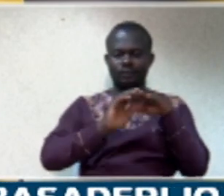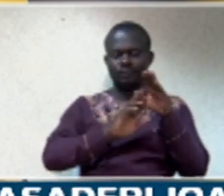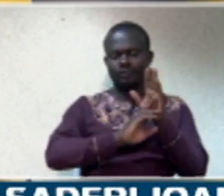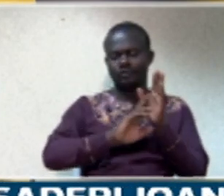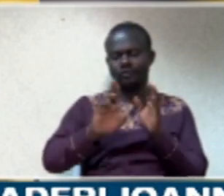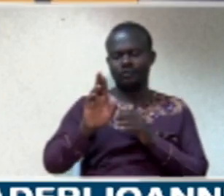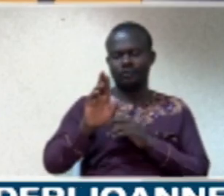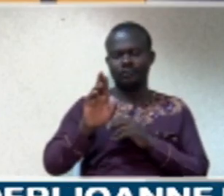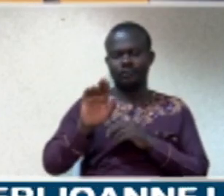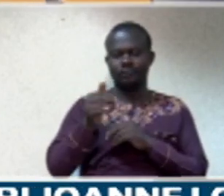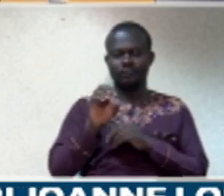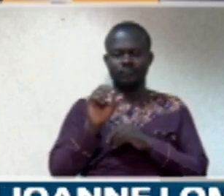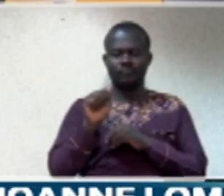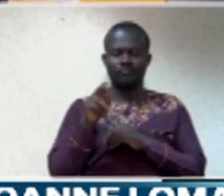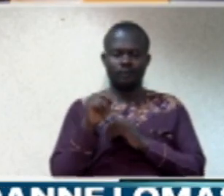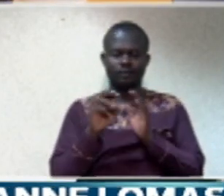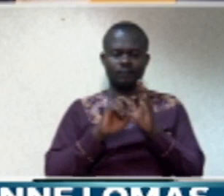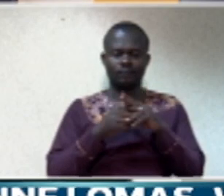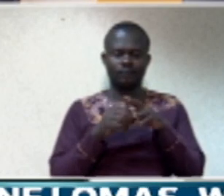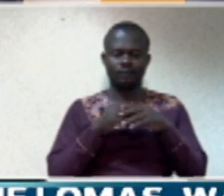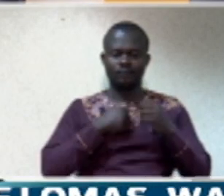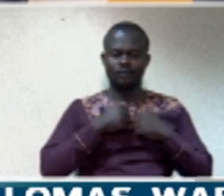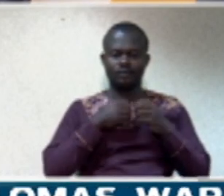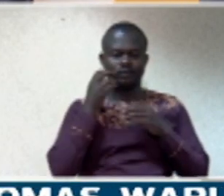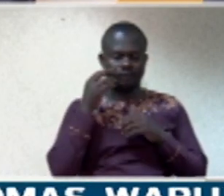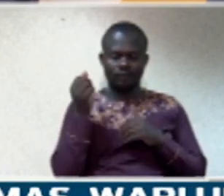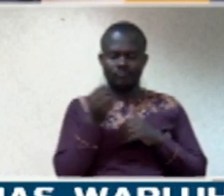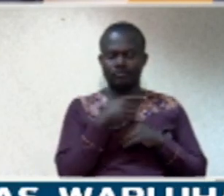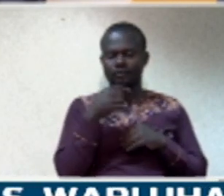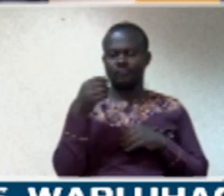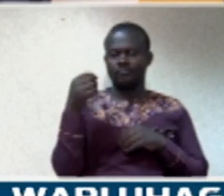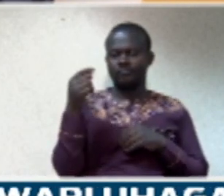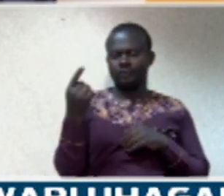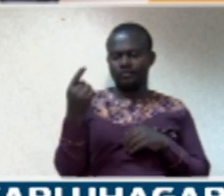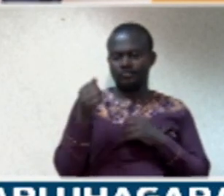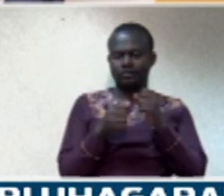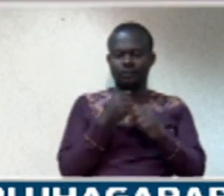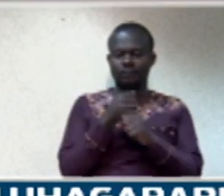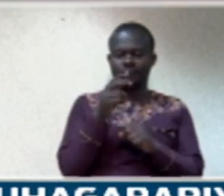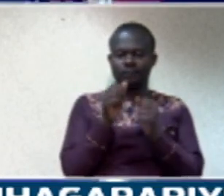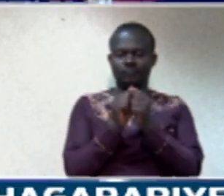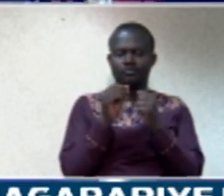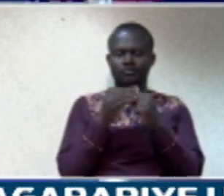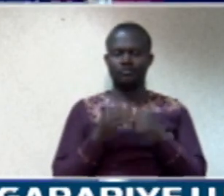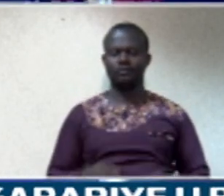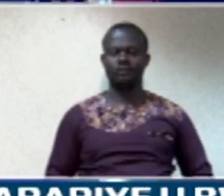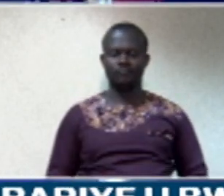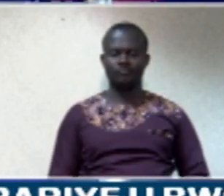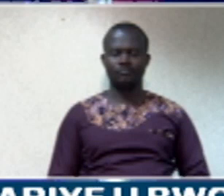Lomas yazitangiye mu Rwanda muri Mutarama mu mwaka wa 2018.